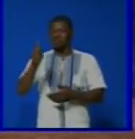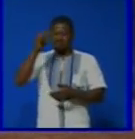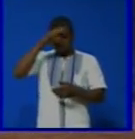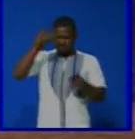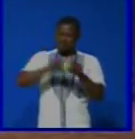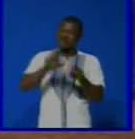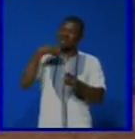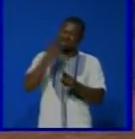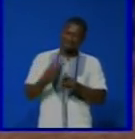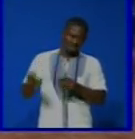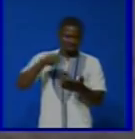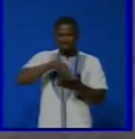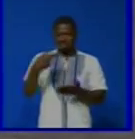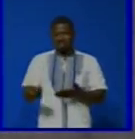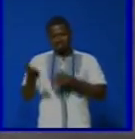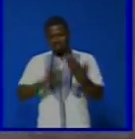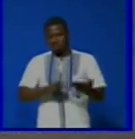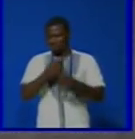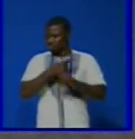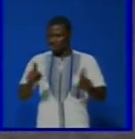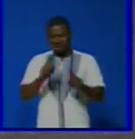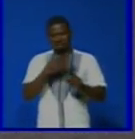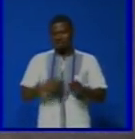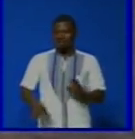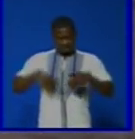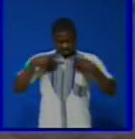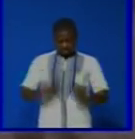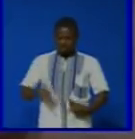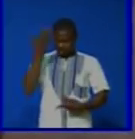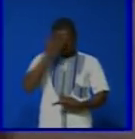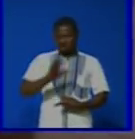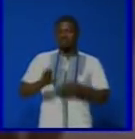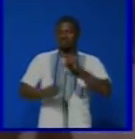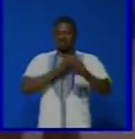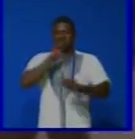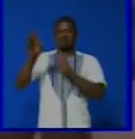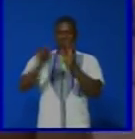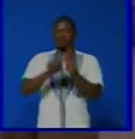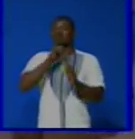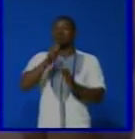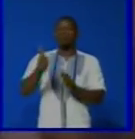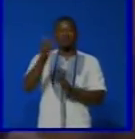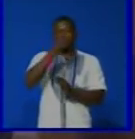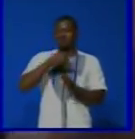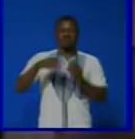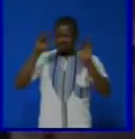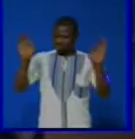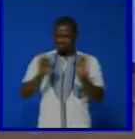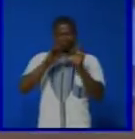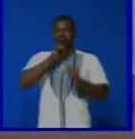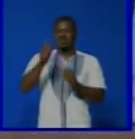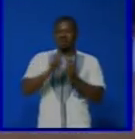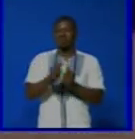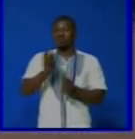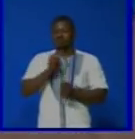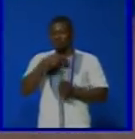devons pas baisser les bras. Ce n'est pas une manifestation de fête, mais nous avons voulu montrer par là que nous